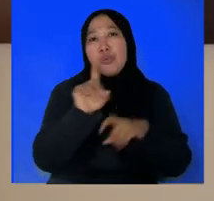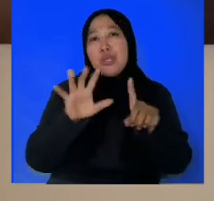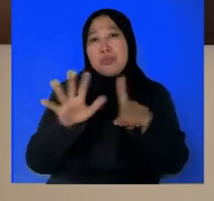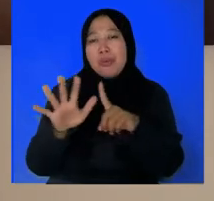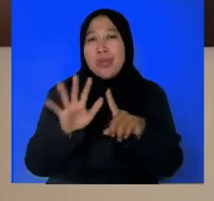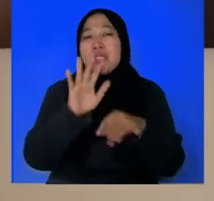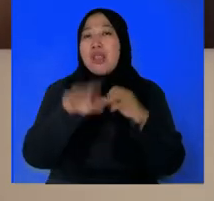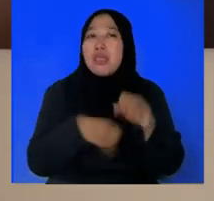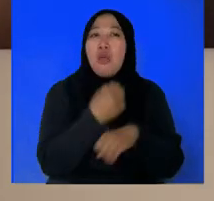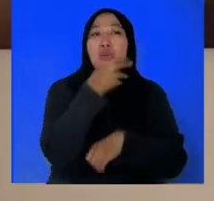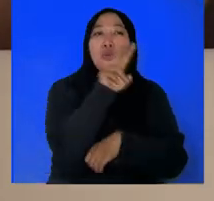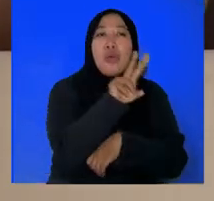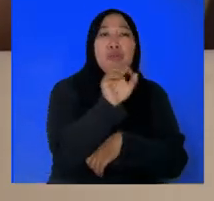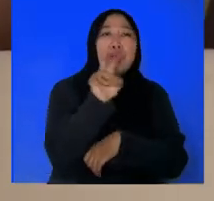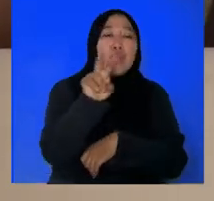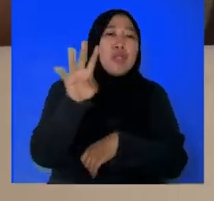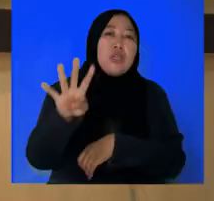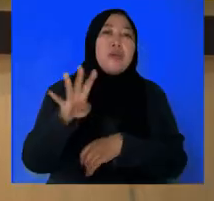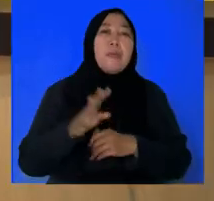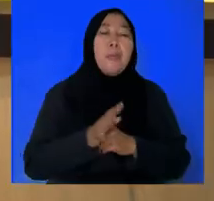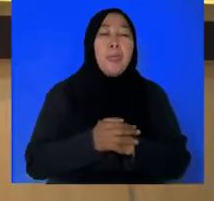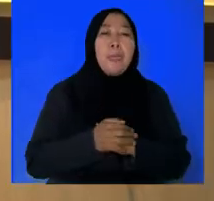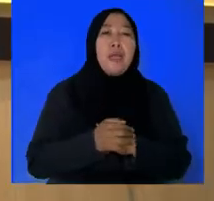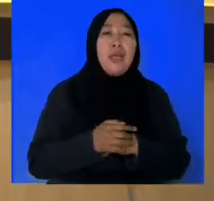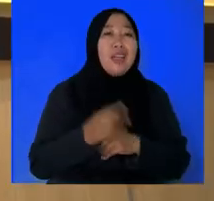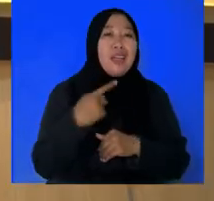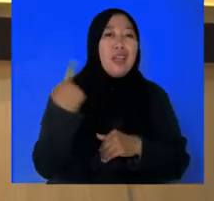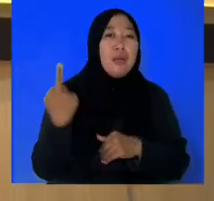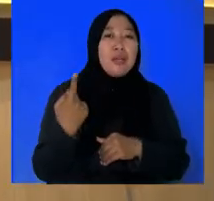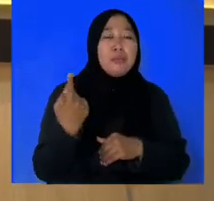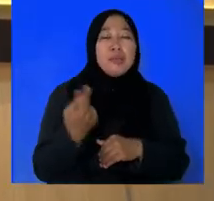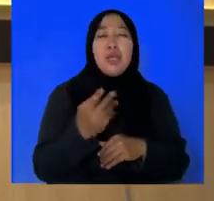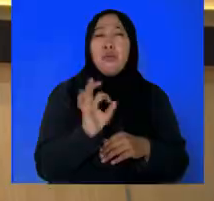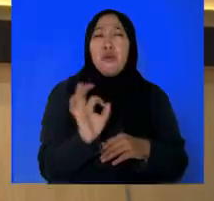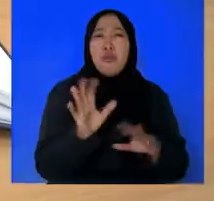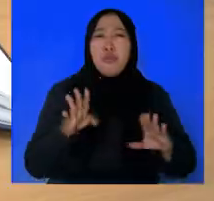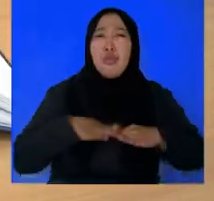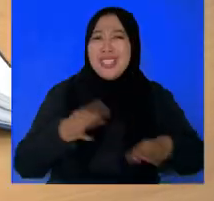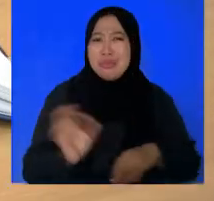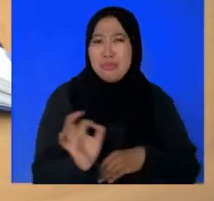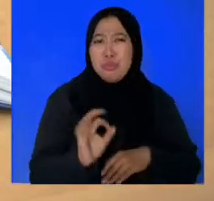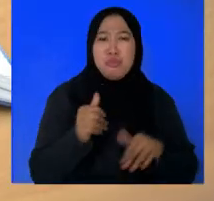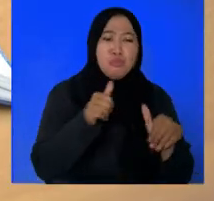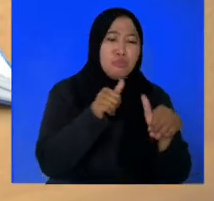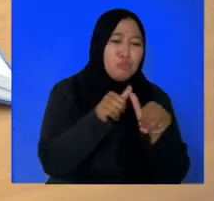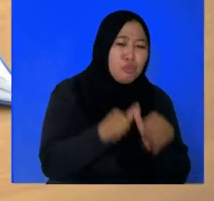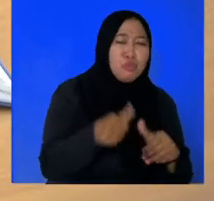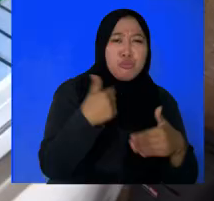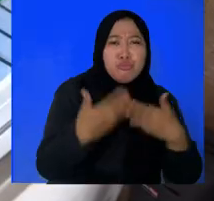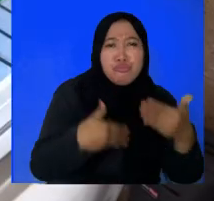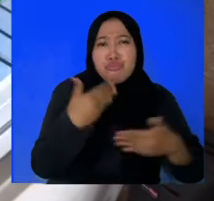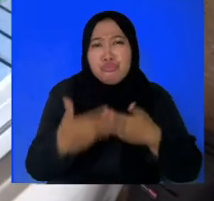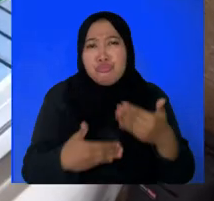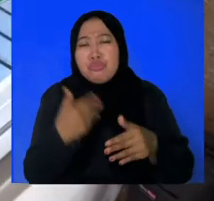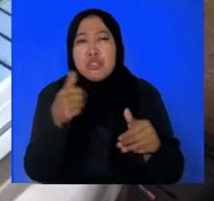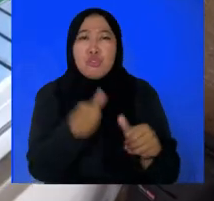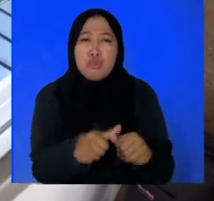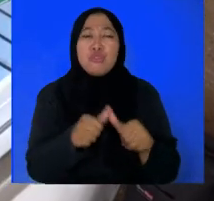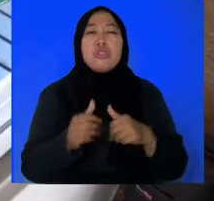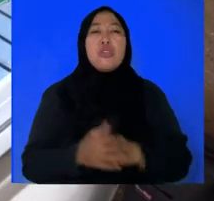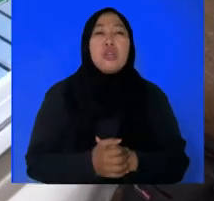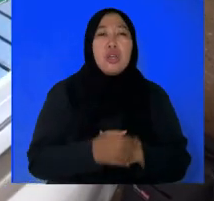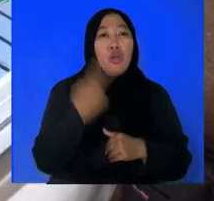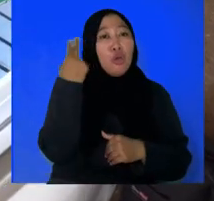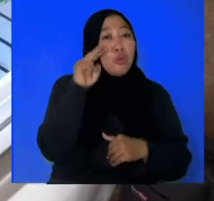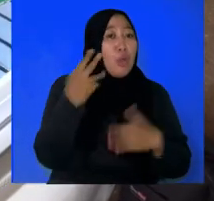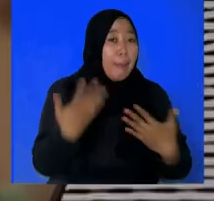9001:2015 pada tahun 2023. Kami belum berpuas diri dan terus melakukan pembenahan pada seluruh area pelayanan